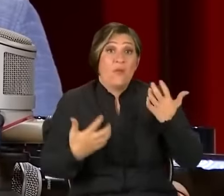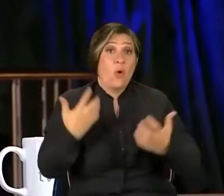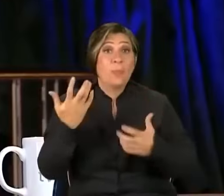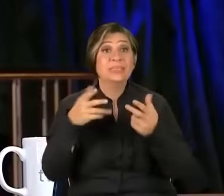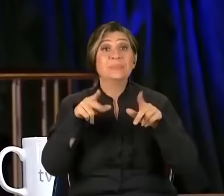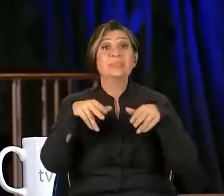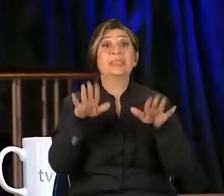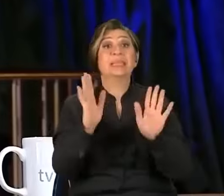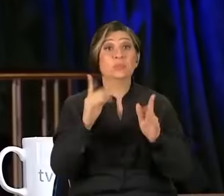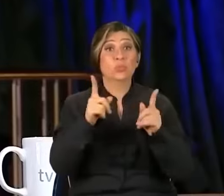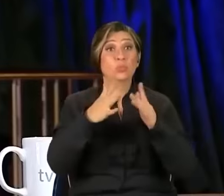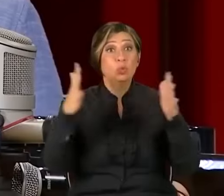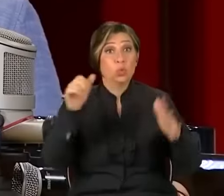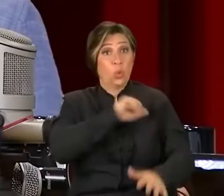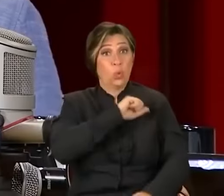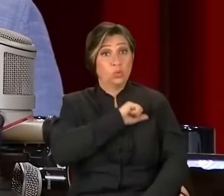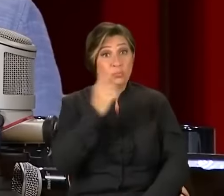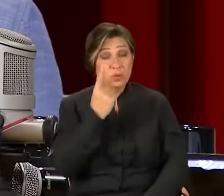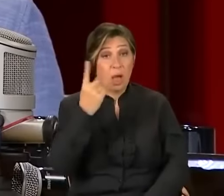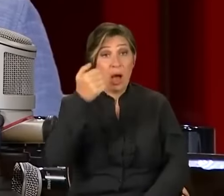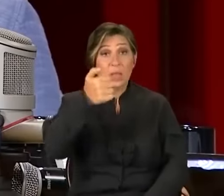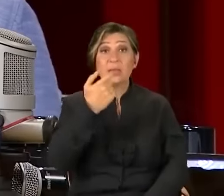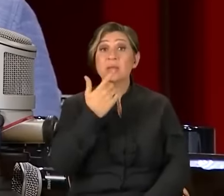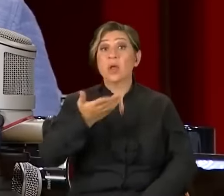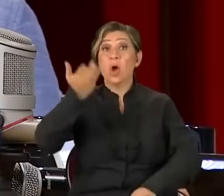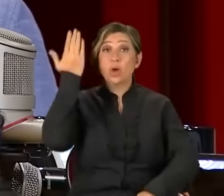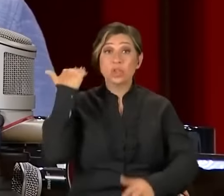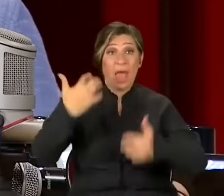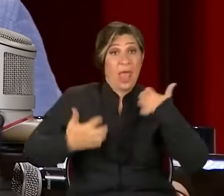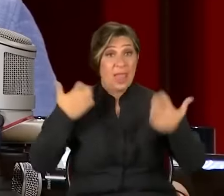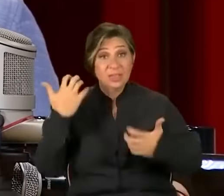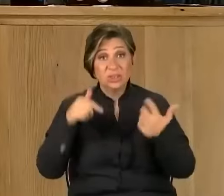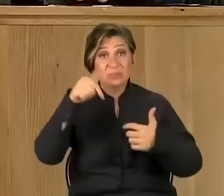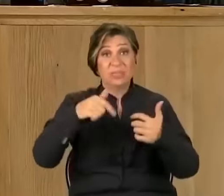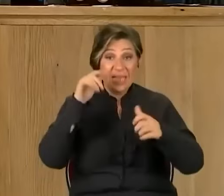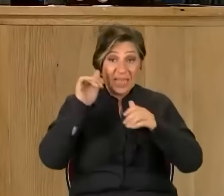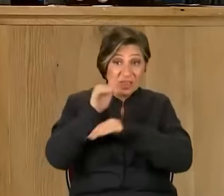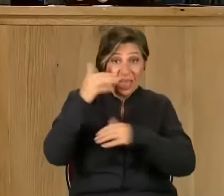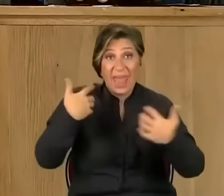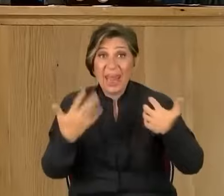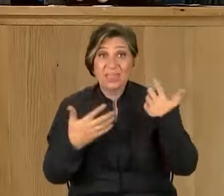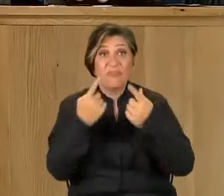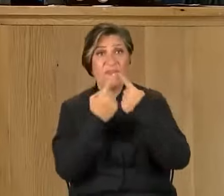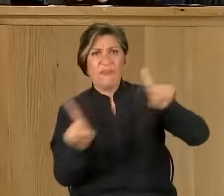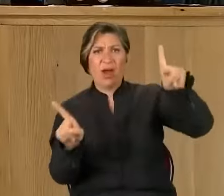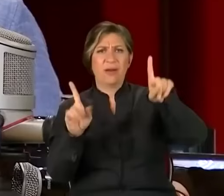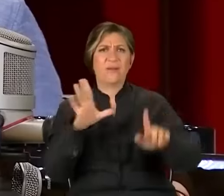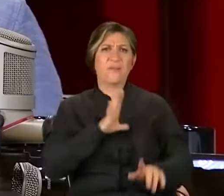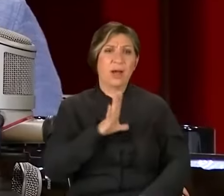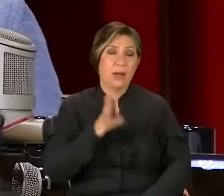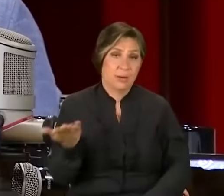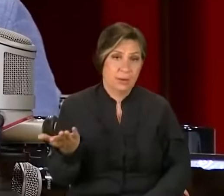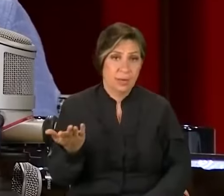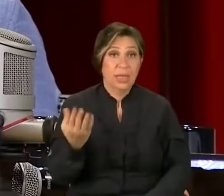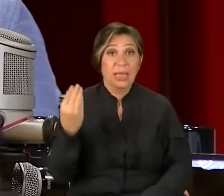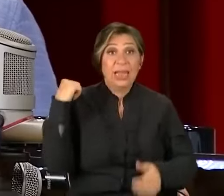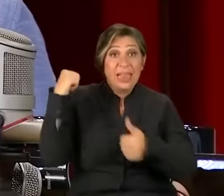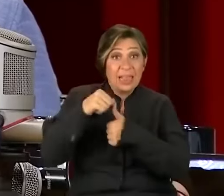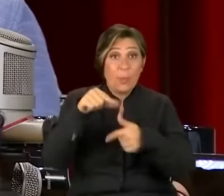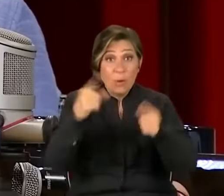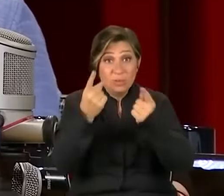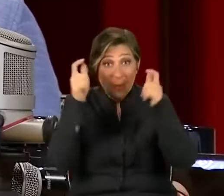performansımızda değiliz. Yani bu büyük korkutucu bir şey. 6 yıl önce yaşadığın enerjiyle şimdi yaşadığın enerji arasında dünyalar kadar fark var. Hani yeniden